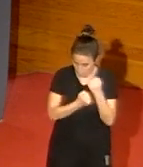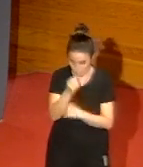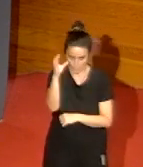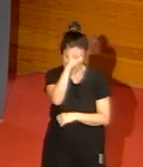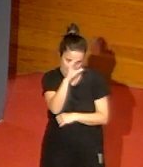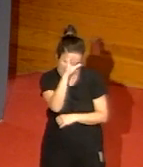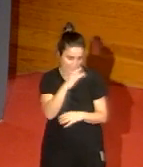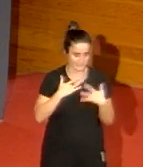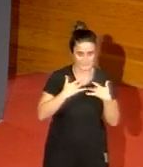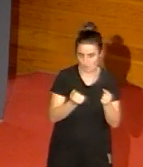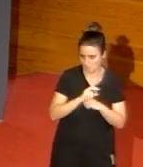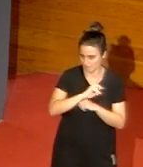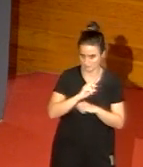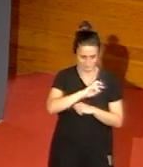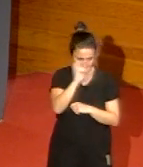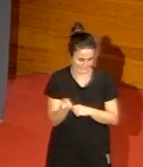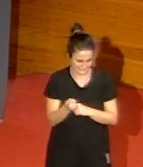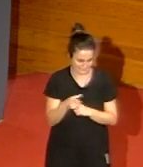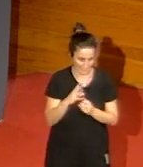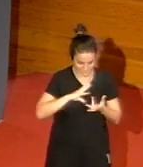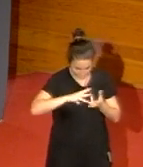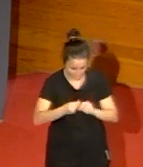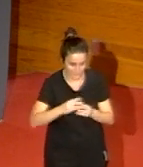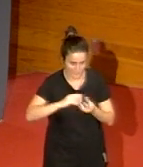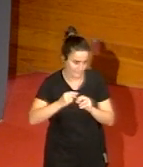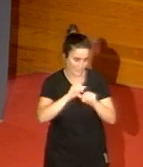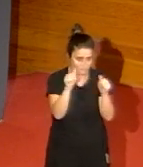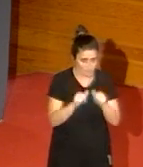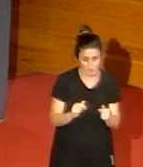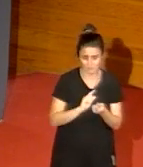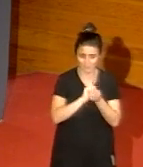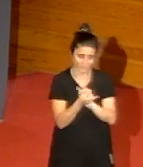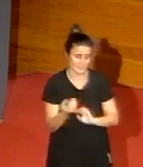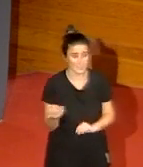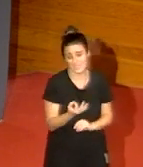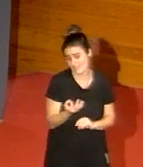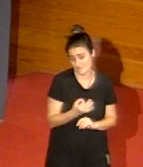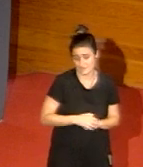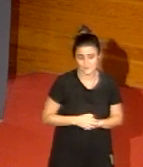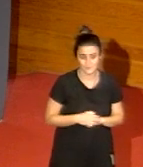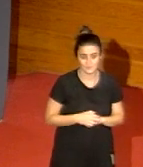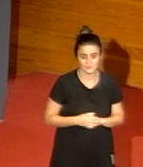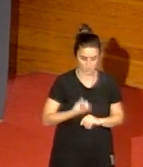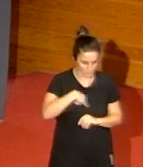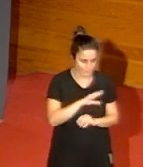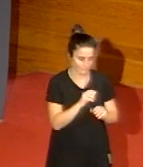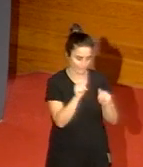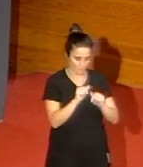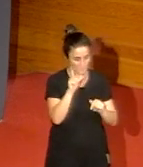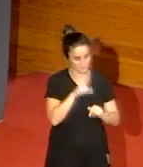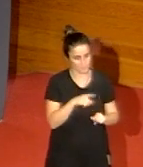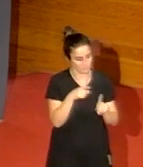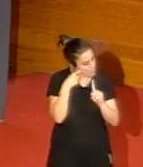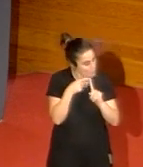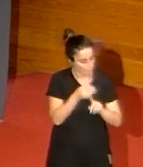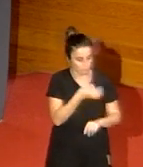buruzkoa, osasunari buruzkoa ematerakoan, formatoak aldatu behar dira. Eta gure kontatzeko moduak aldatu egin behar dira.